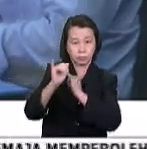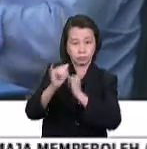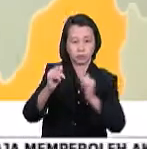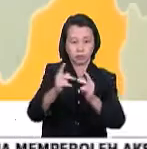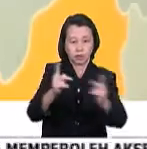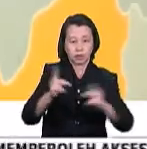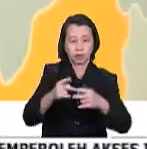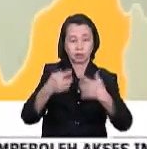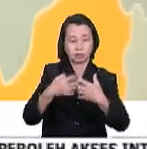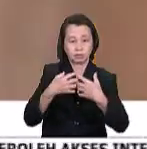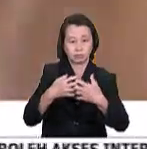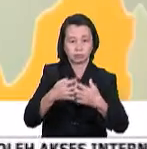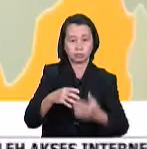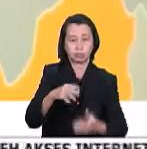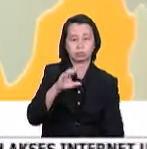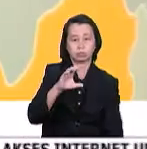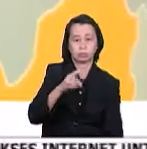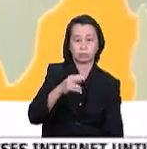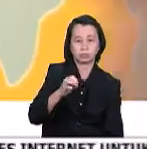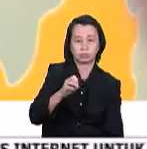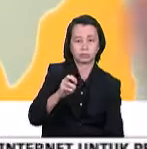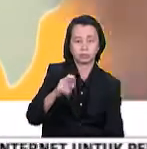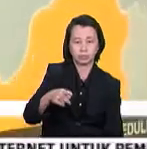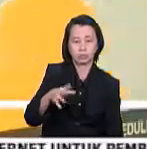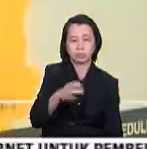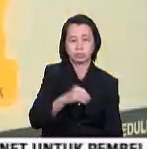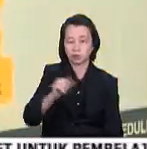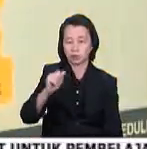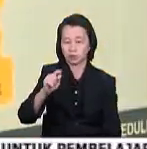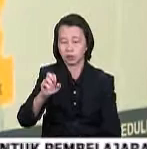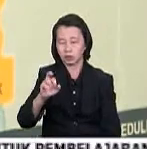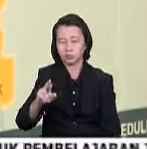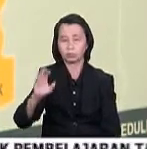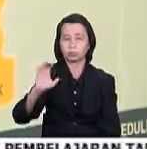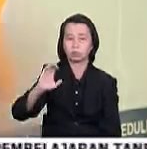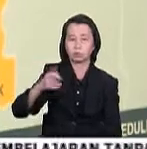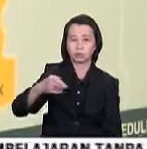kawasan perindustrian Lembah Cuping dan Lembah Agro Cuping. Datuk